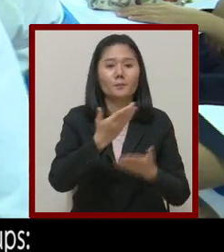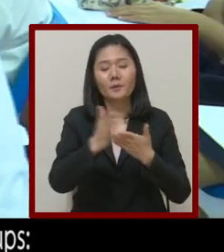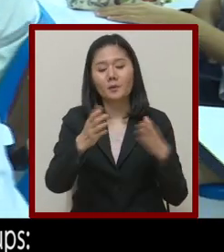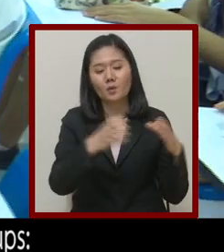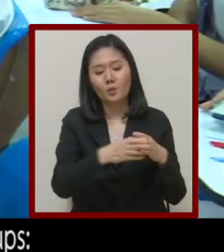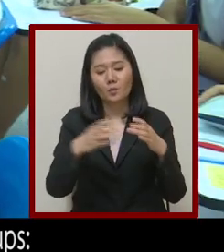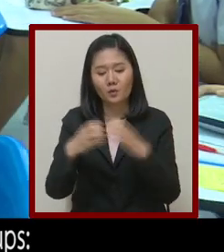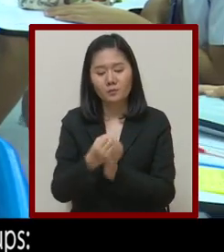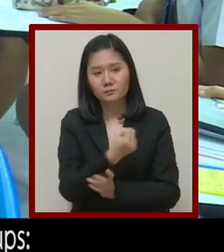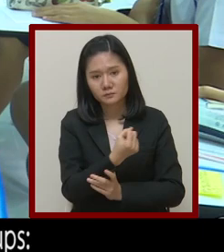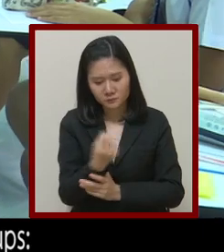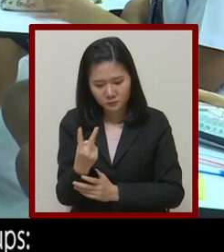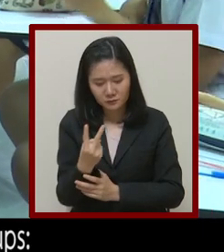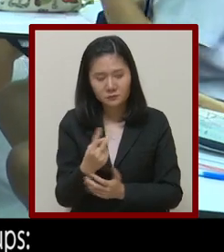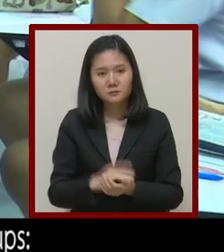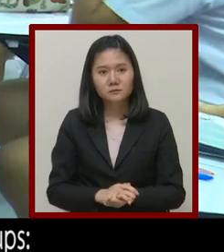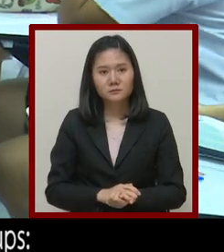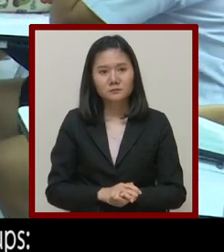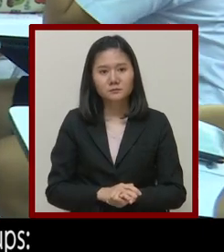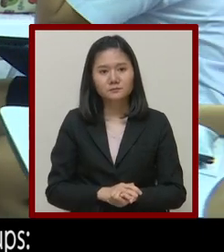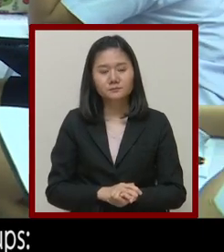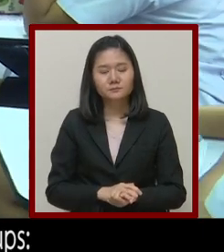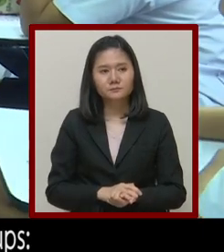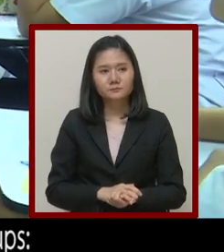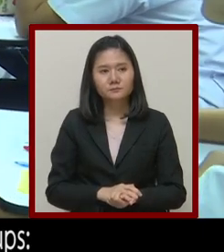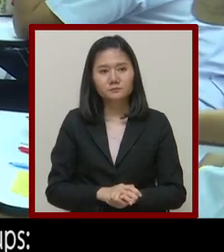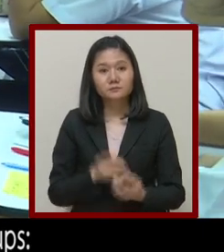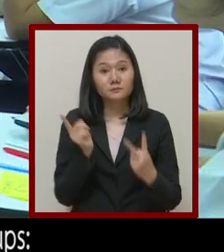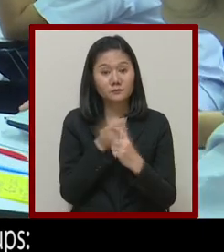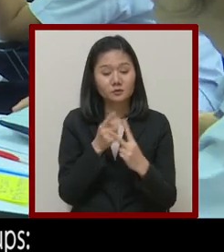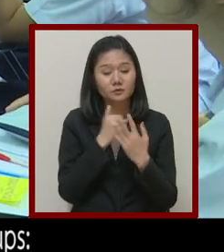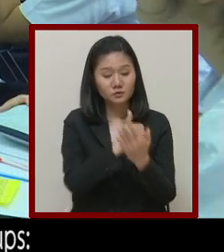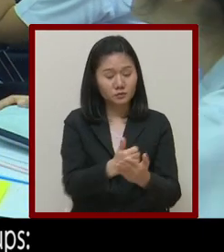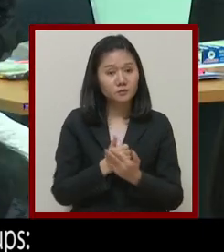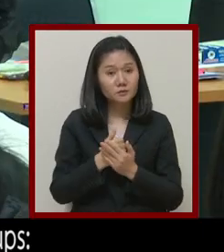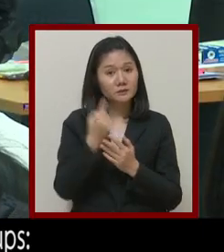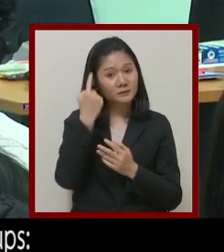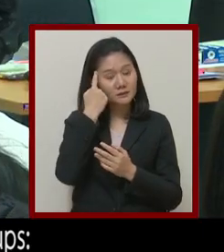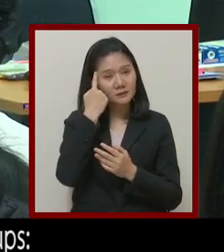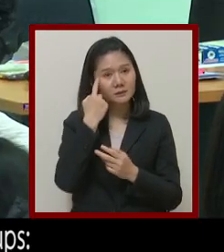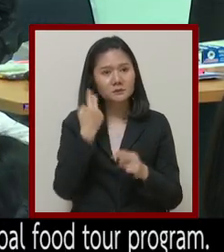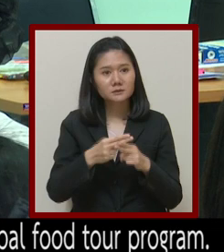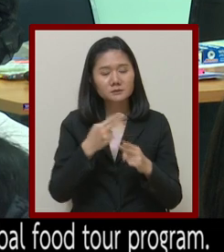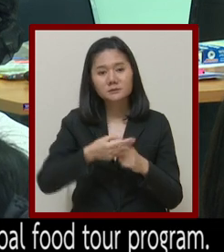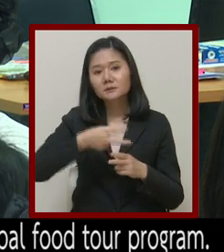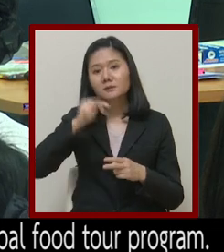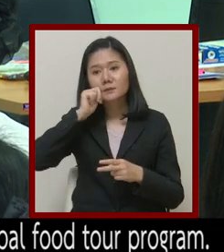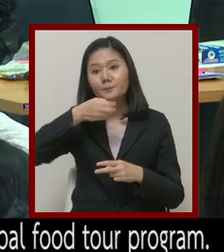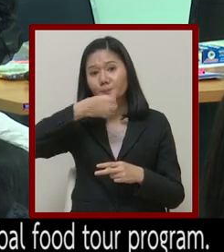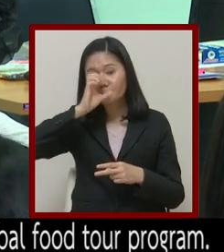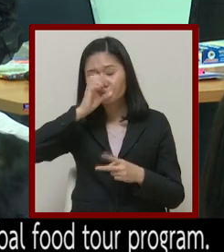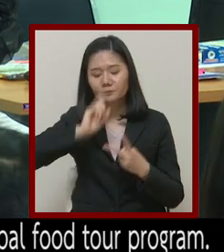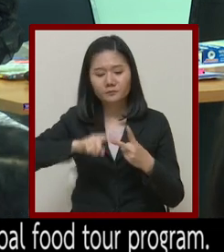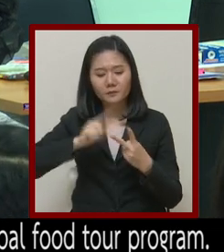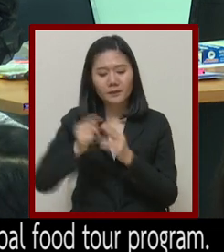บ่งเป็น2กลุ่มคือในเรื่องของช่วยกันคิดว่าชื่อของเครื่องดื่มสมุนไ